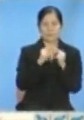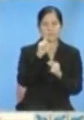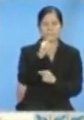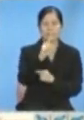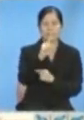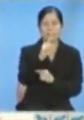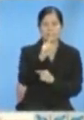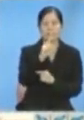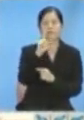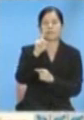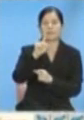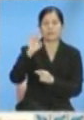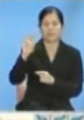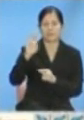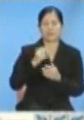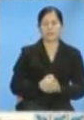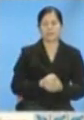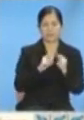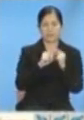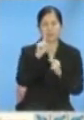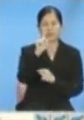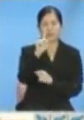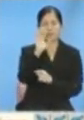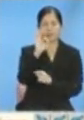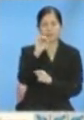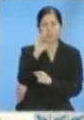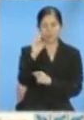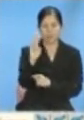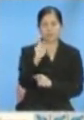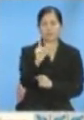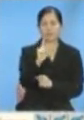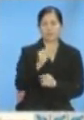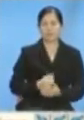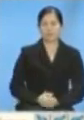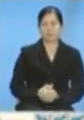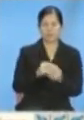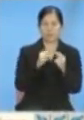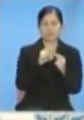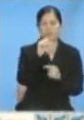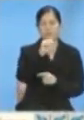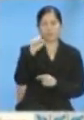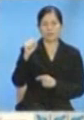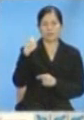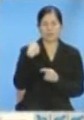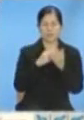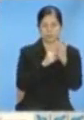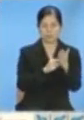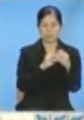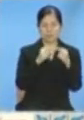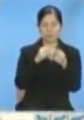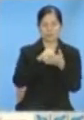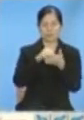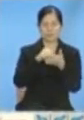117ข้อ96ก็คือกรณีของการที่สมาชิกได้เสนอคำแปรย